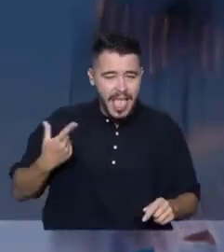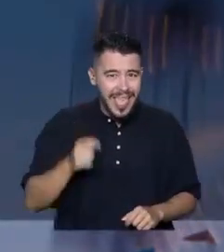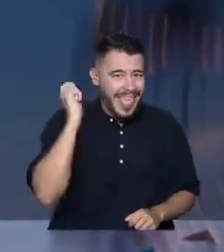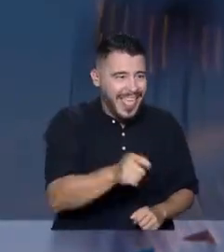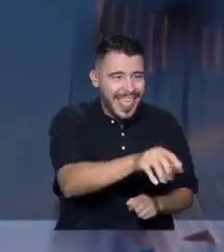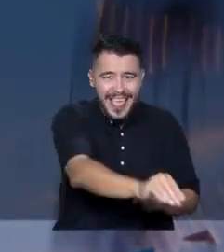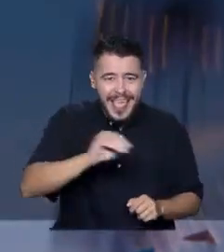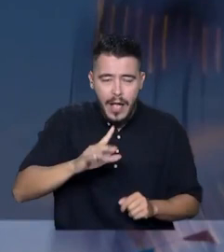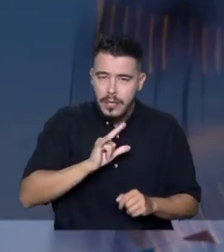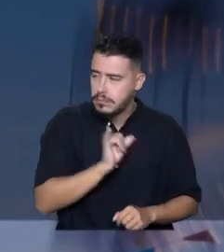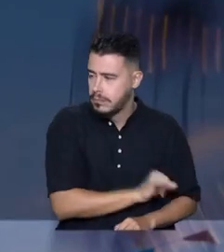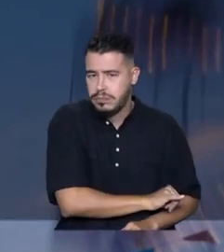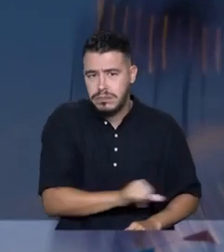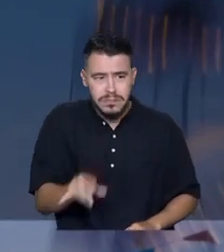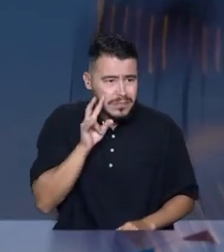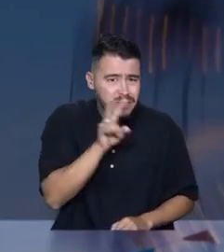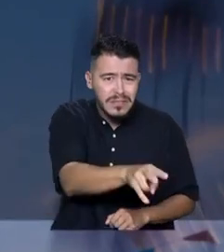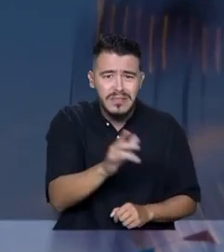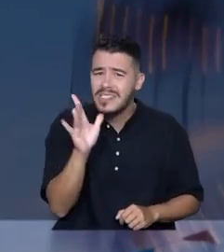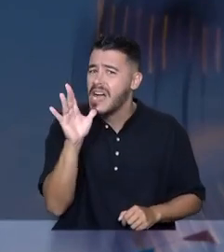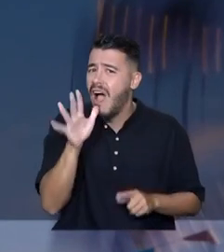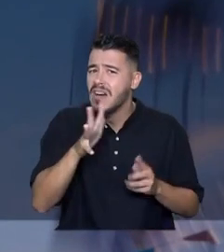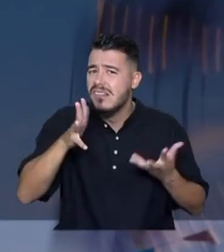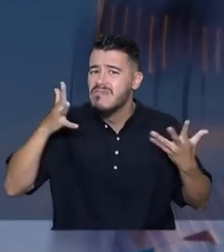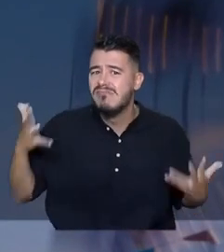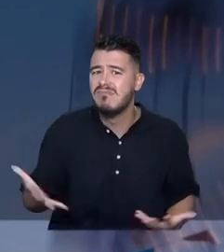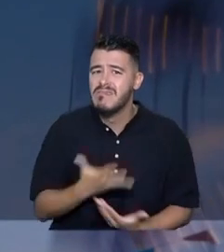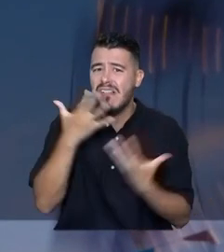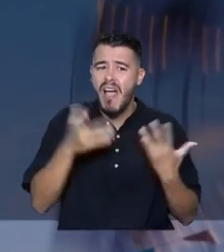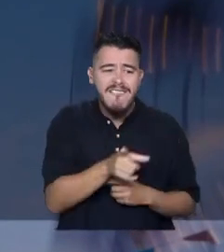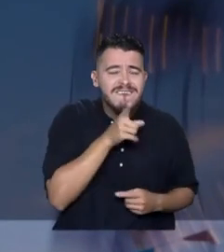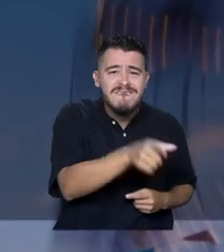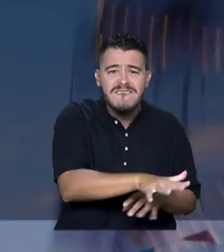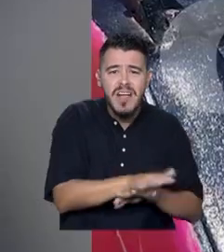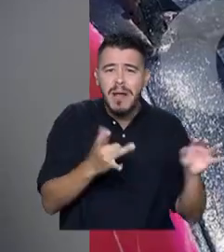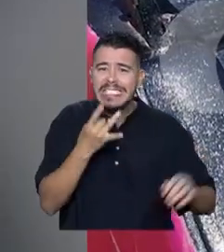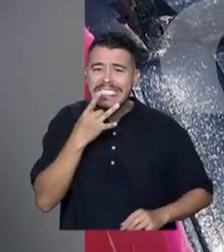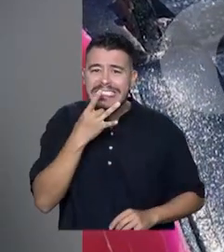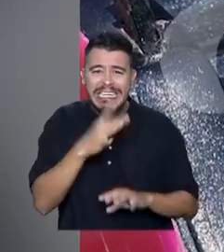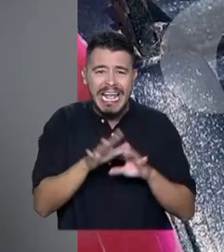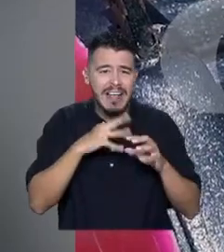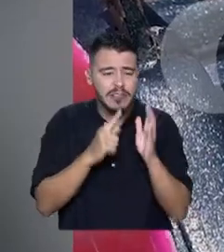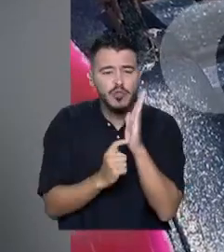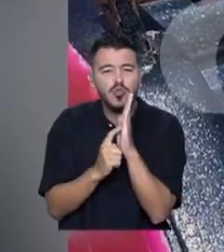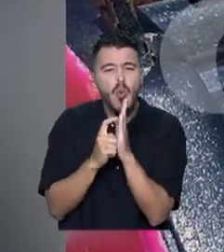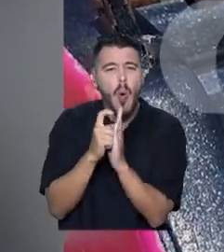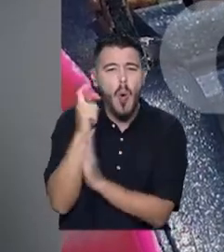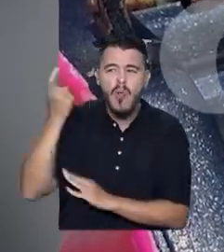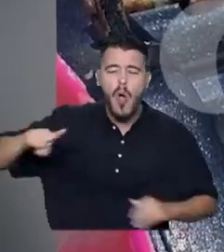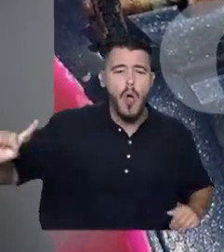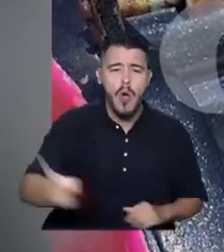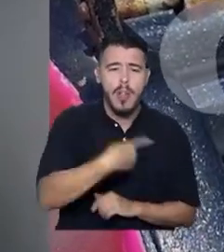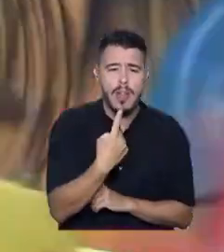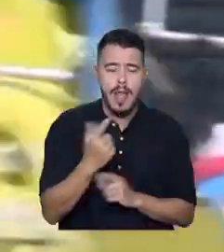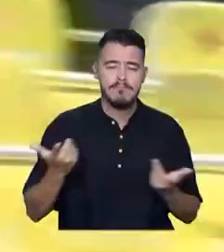ποτέ αυτό. Δεν θα έβαζα ποτέ ανθρώπους να κάτσουν πάνω σε αυτό το μάτσο από παλιοσίδερα. Όπως καταγγέλει, οι κανονισμοί πηγαίνουν πολλές